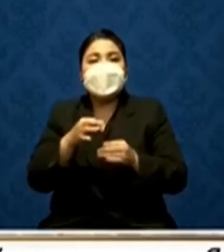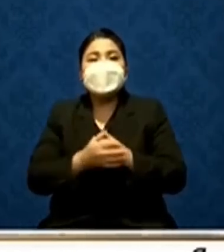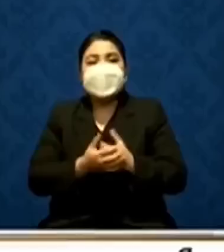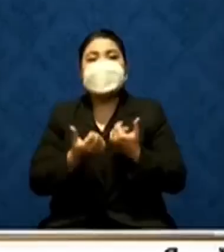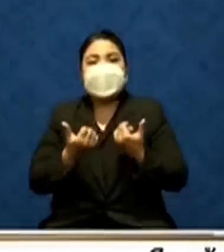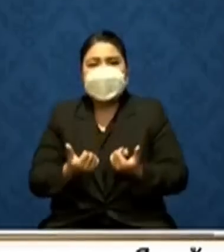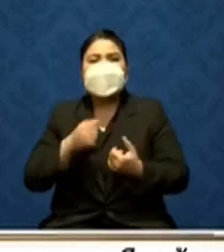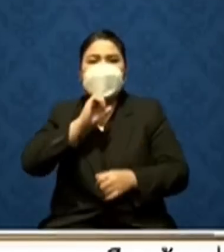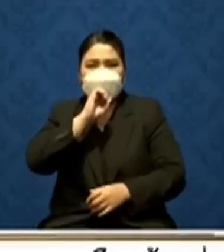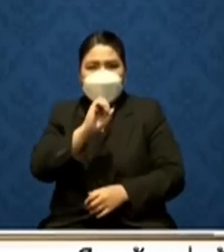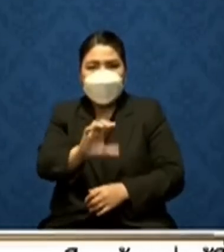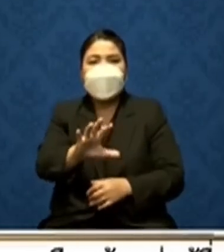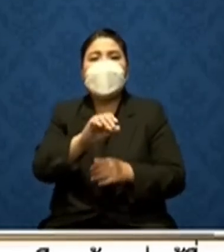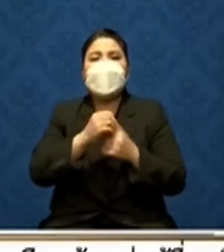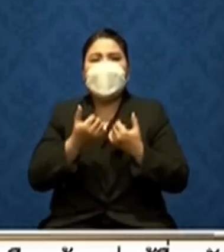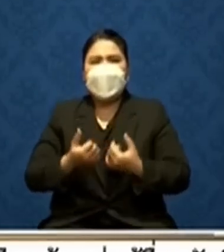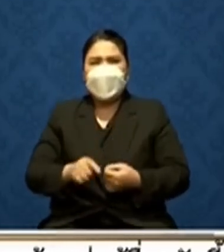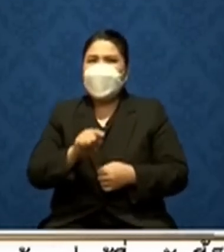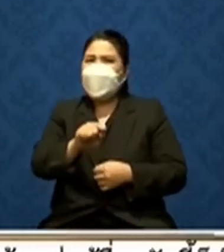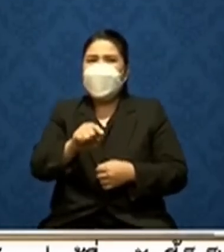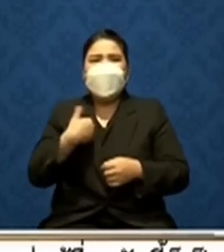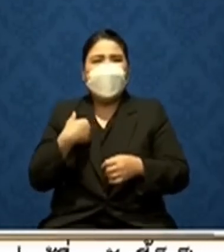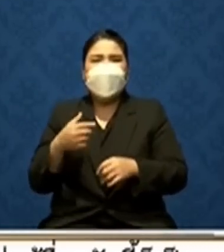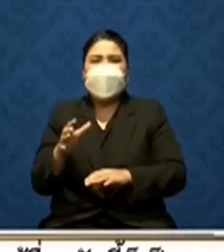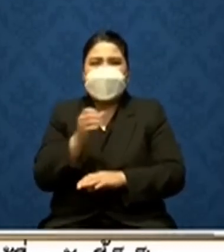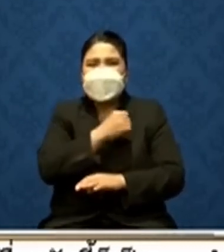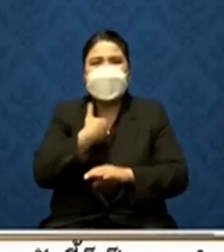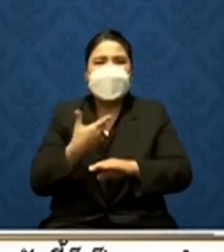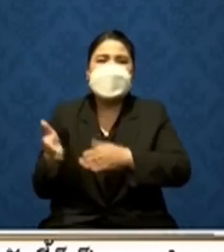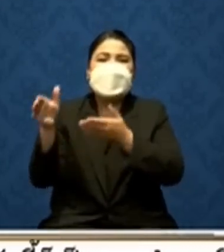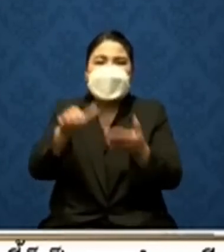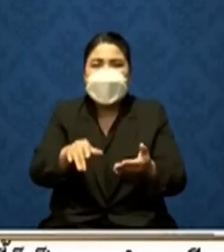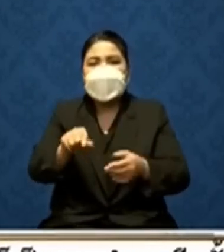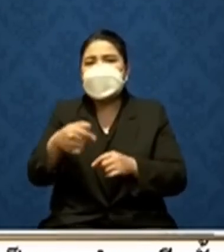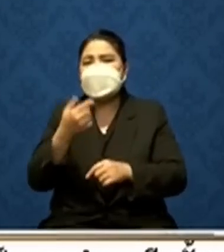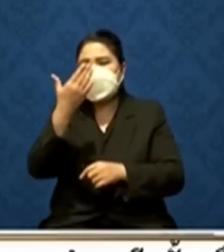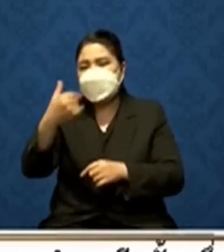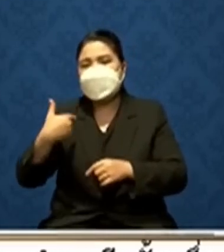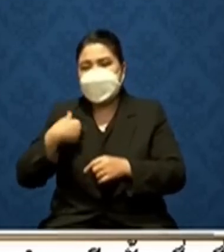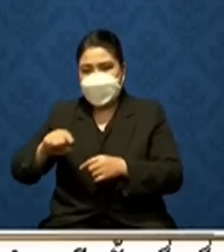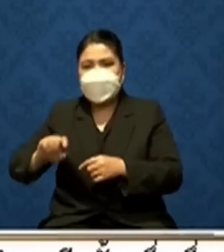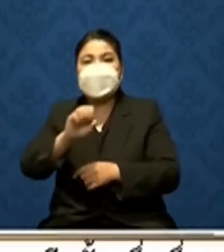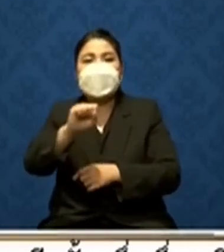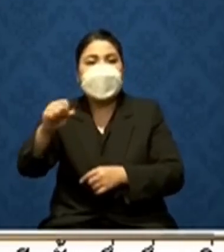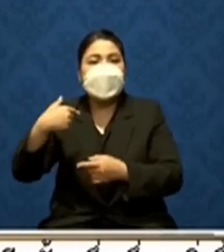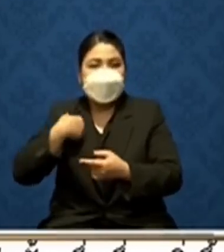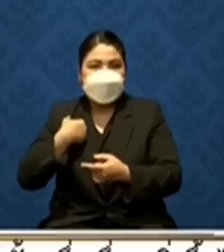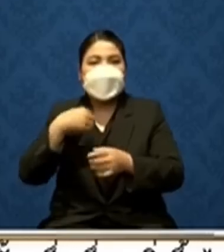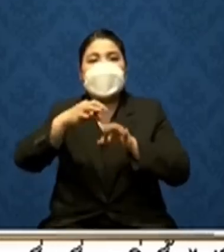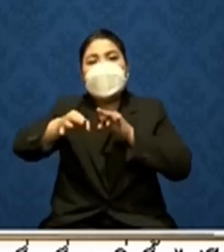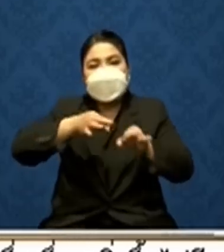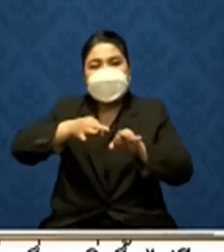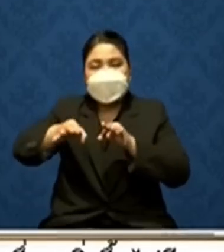รถครับคือสิ่งที่ผมในกราบเรียนท่านประธานนี้คือความที่หน้าทางการเมืองซึ่งเพื่อสมาชิกจะมาขยายในรายละเอียดให้กำลัง